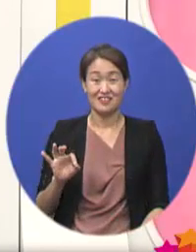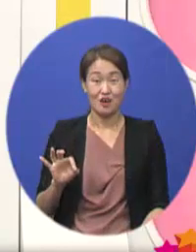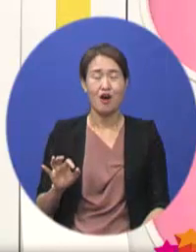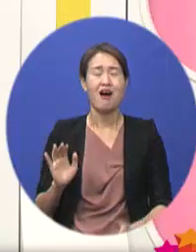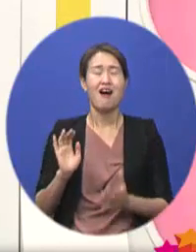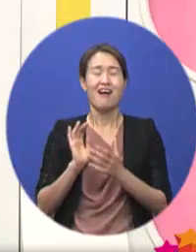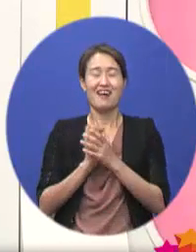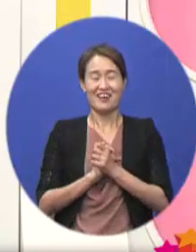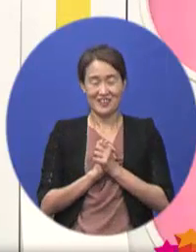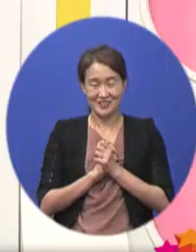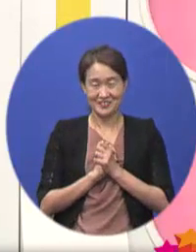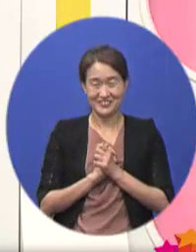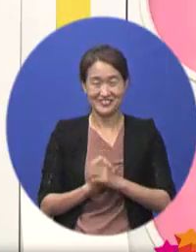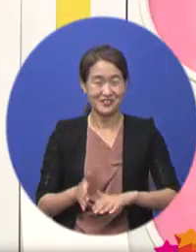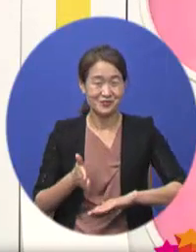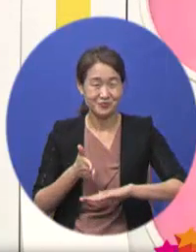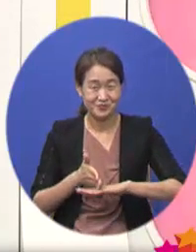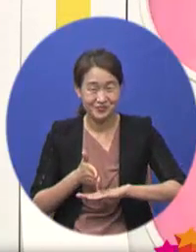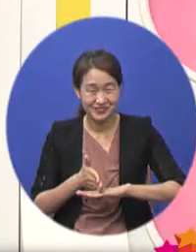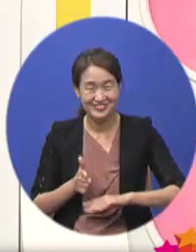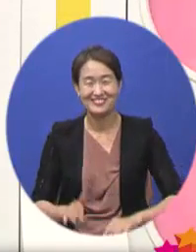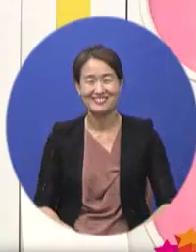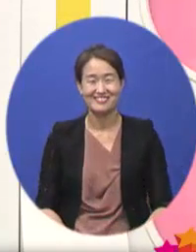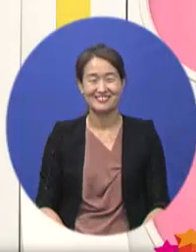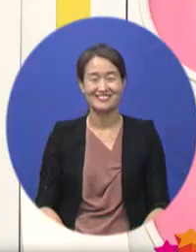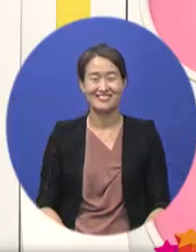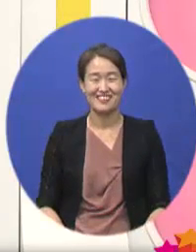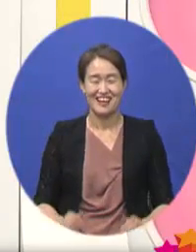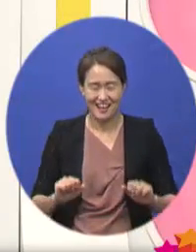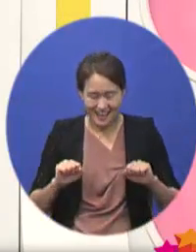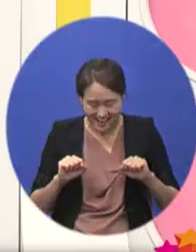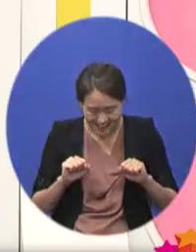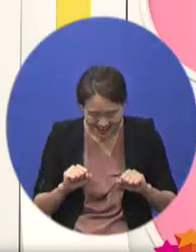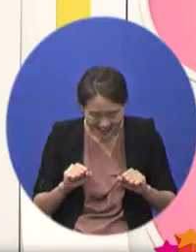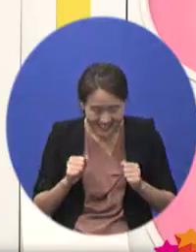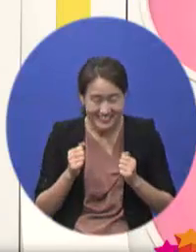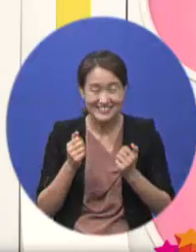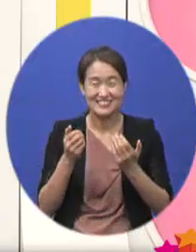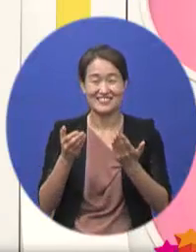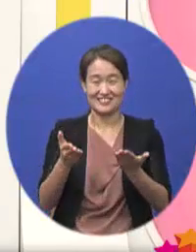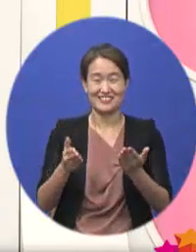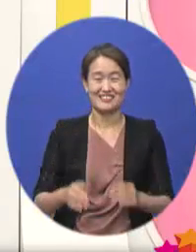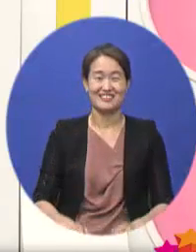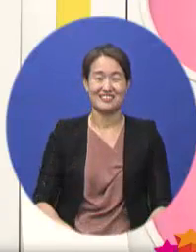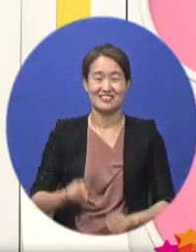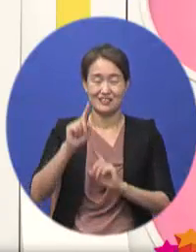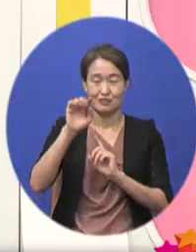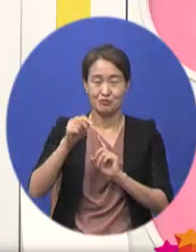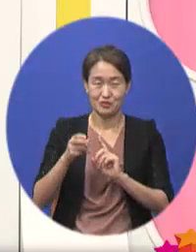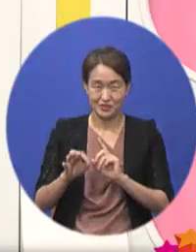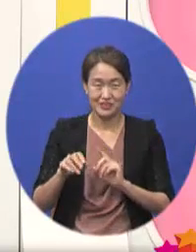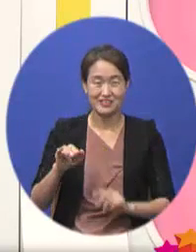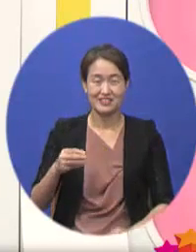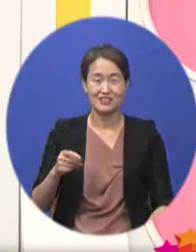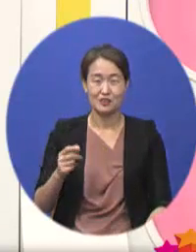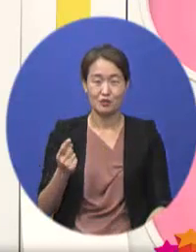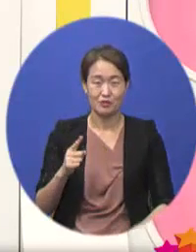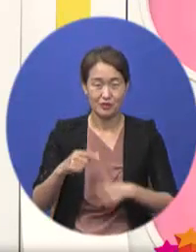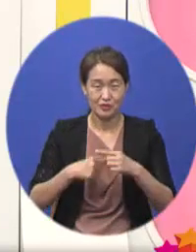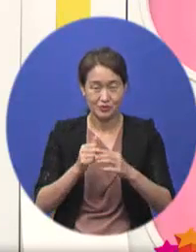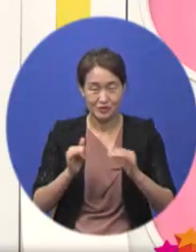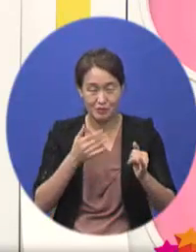한혜정입니다. 고맙습니다. 아. 인사차 드려야죠. 예. 네, 고맙습니다. 기정아 씨, 수아